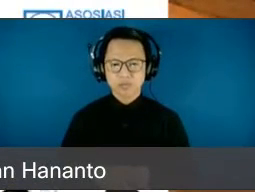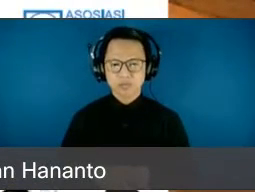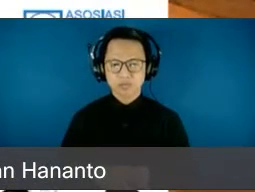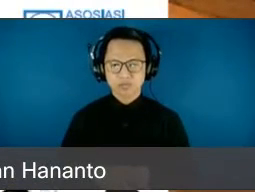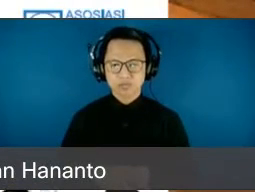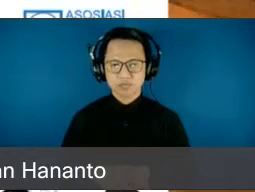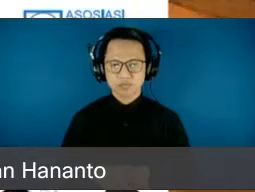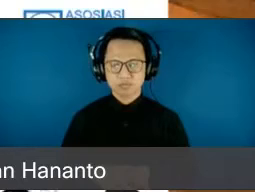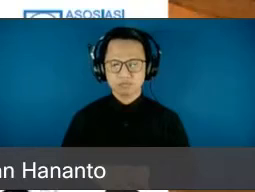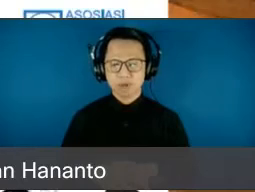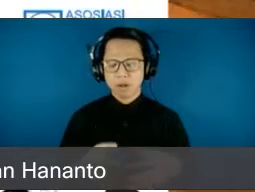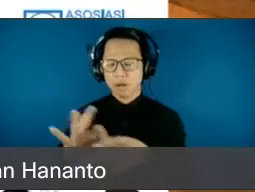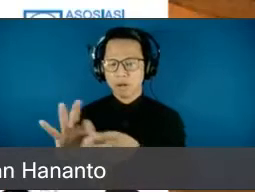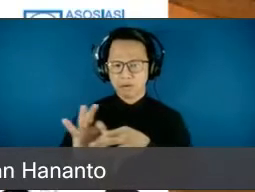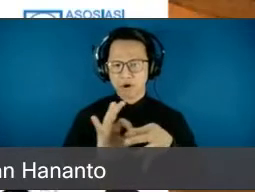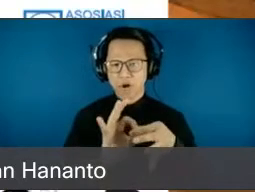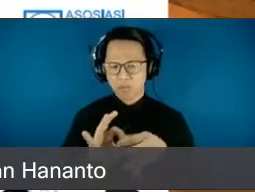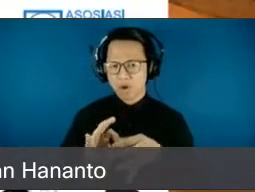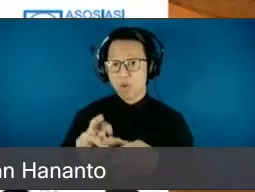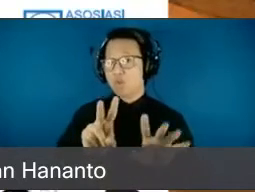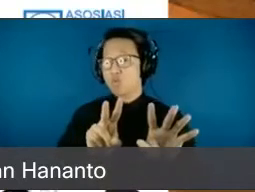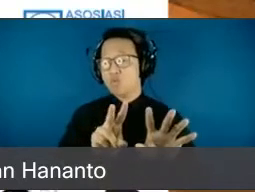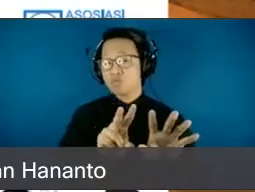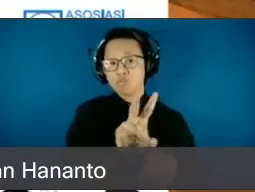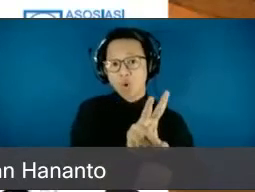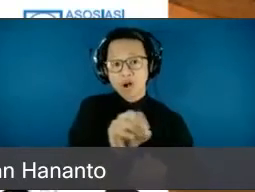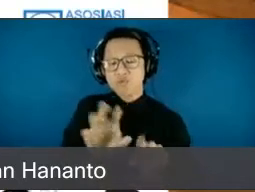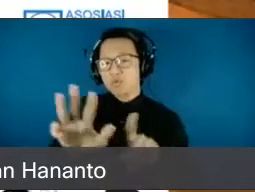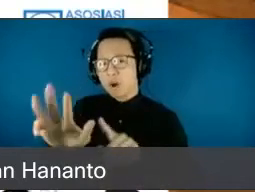2019. Since 2019. Ya,